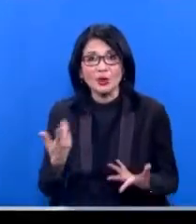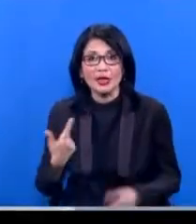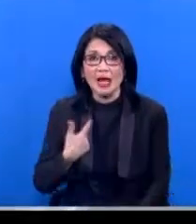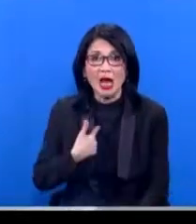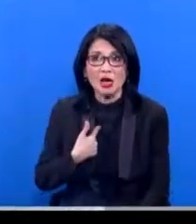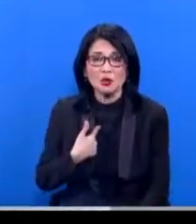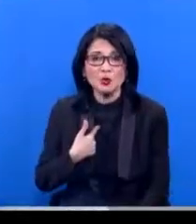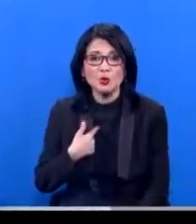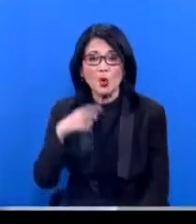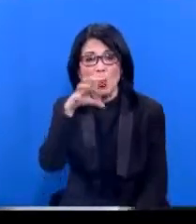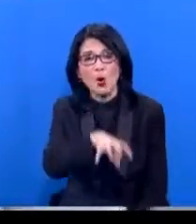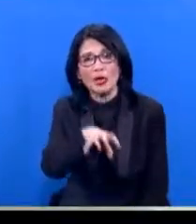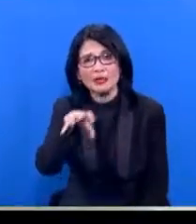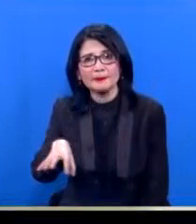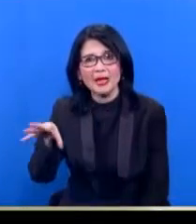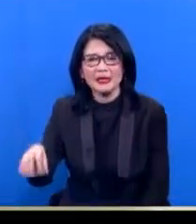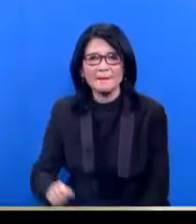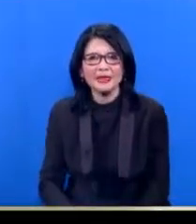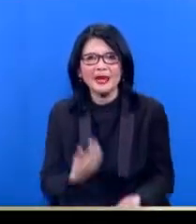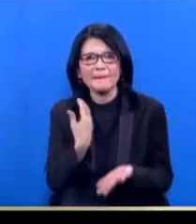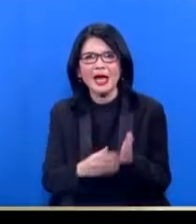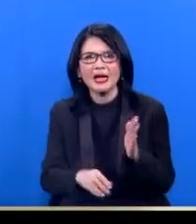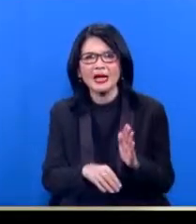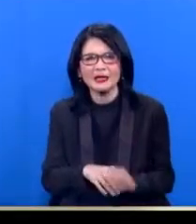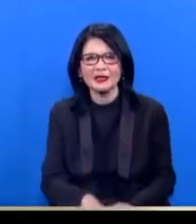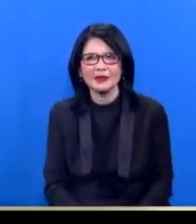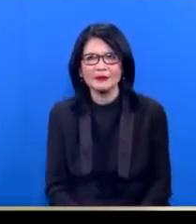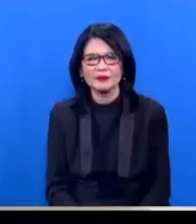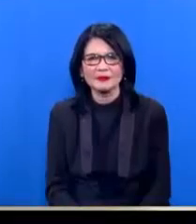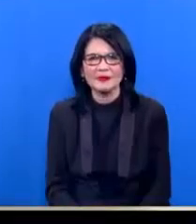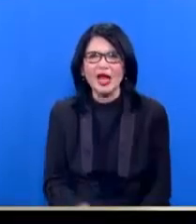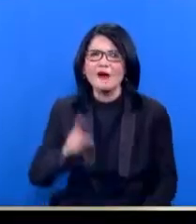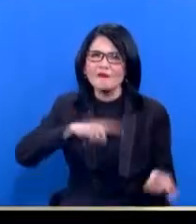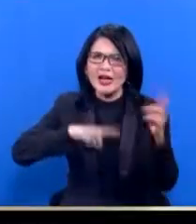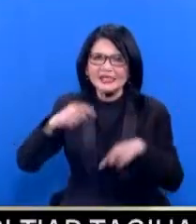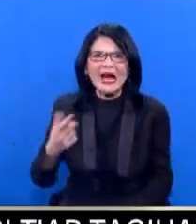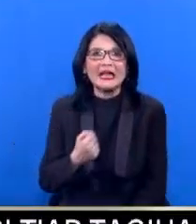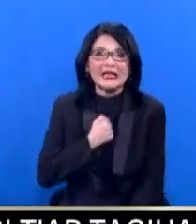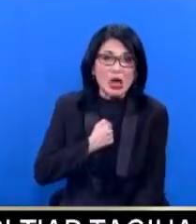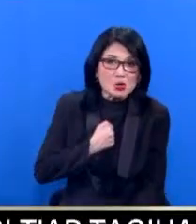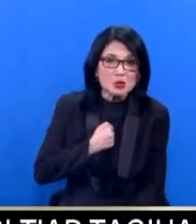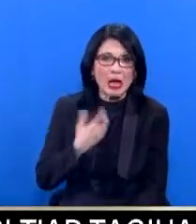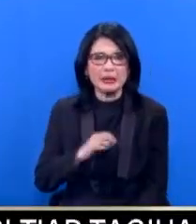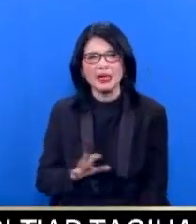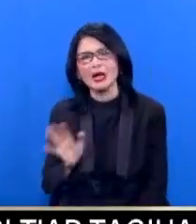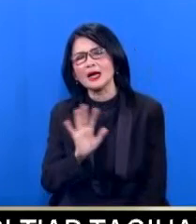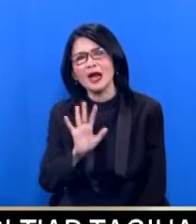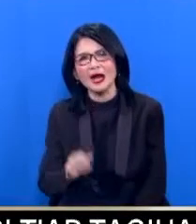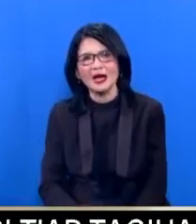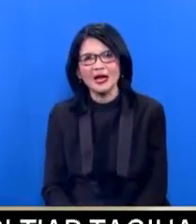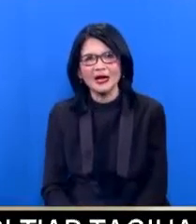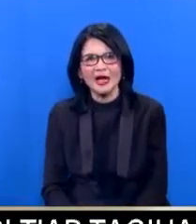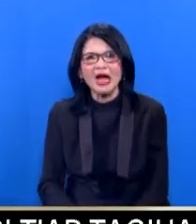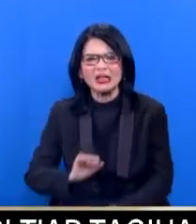melanggar aturan PPKM juga kali ya. Variasi sih ya. Ada yang takut, ada yang enggak, macam-macam. Karena pandemi ini udah cukup